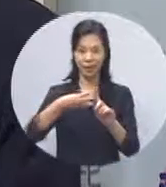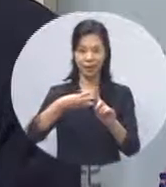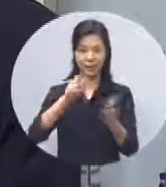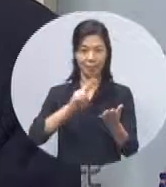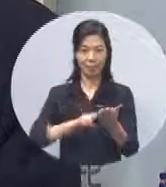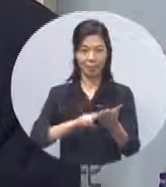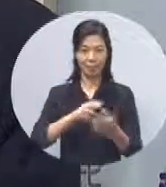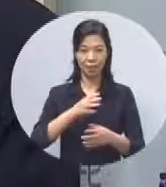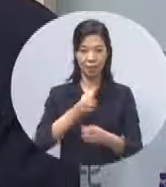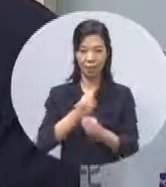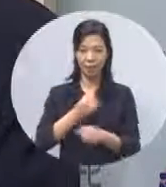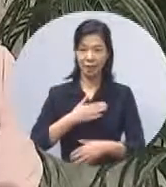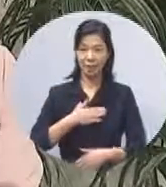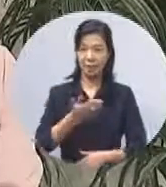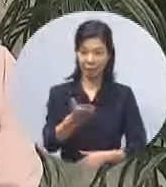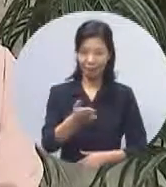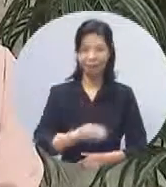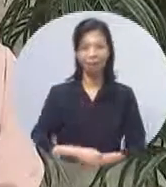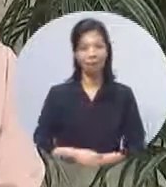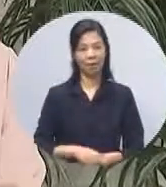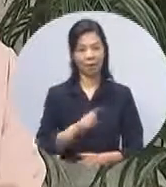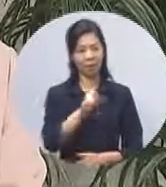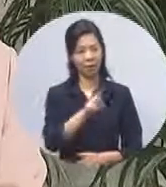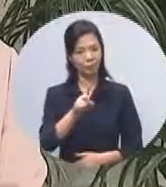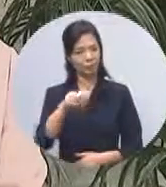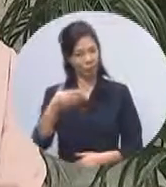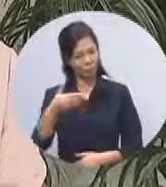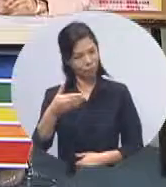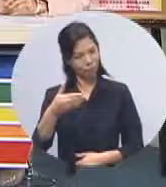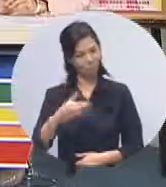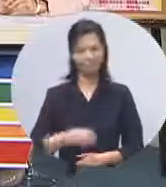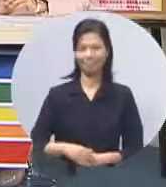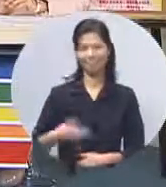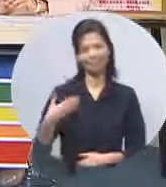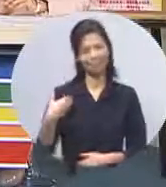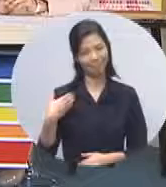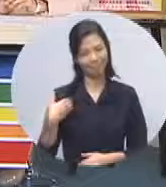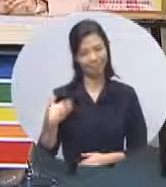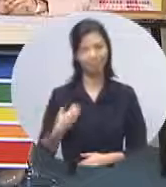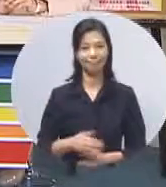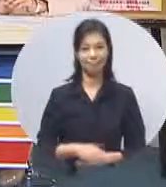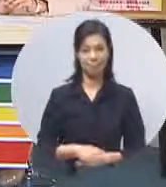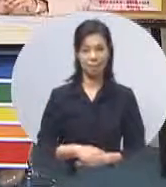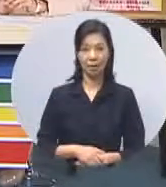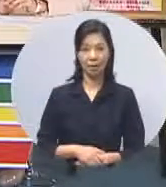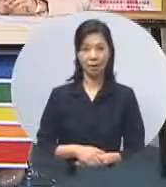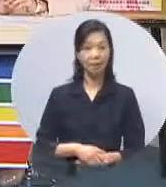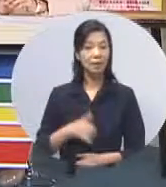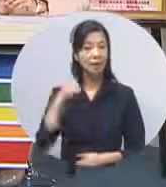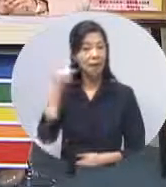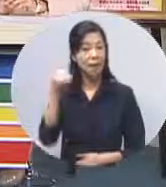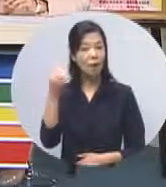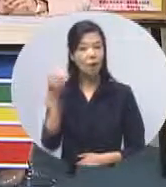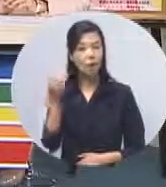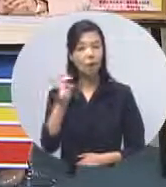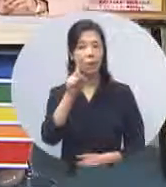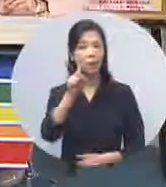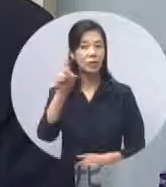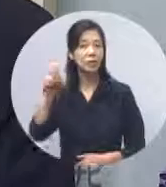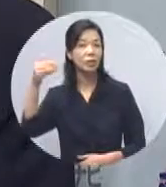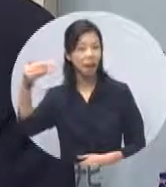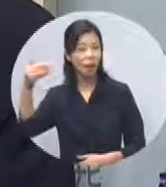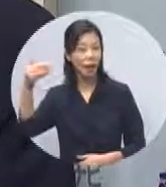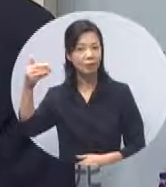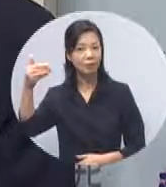ですが、いつかご存知ですか？ 119番の日ですか？いつなんですか？ はい、119の通報番号にちなん